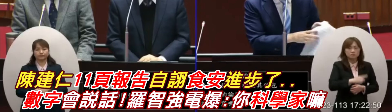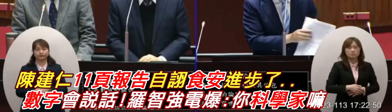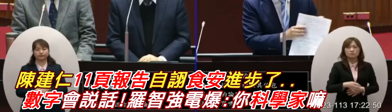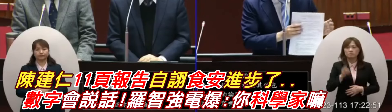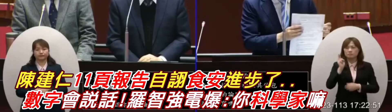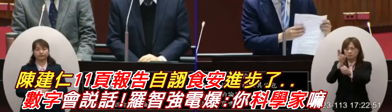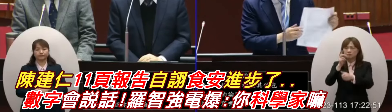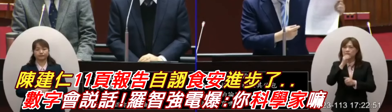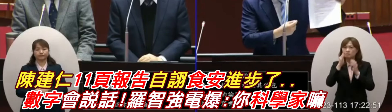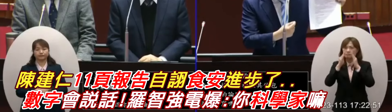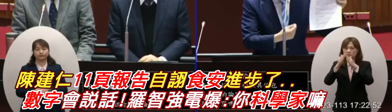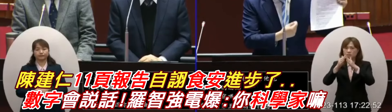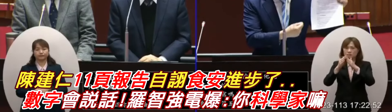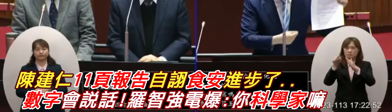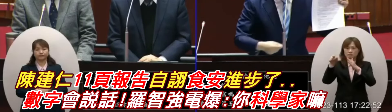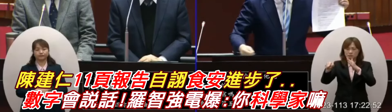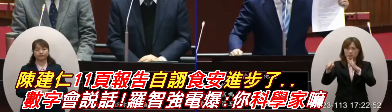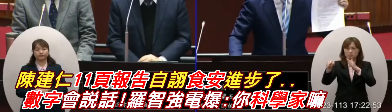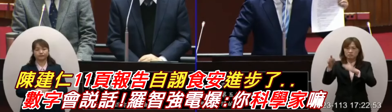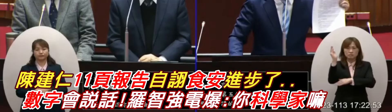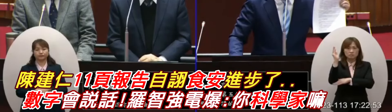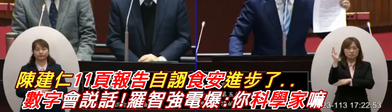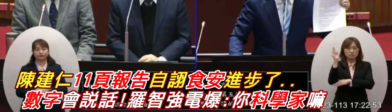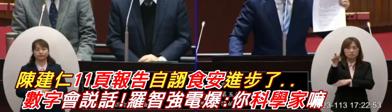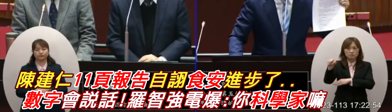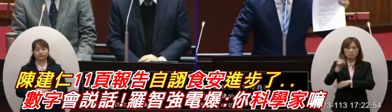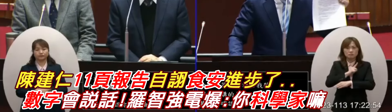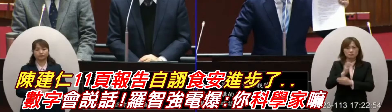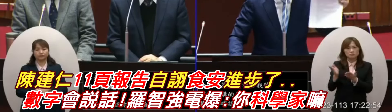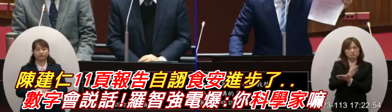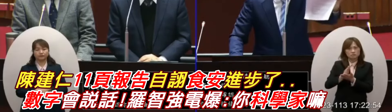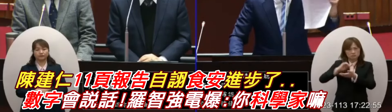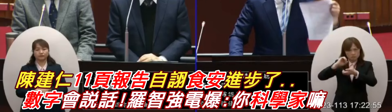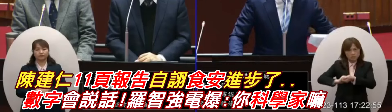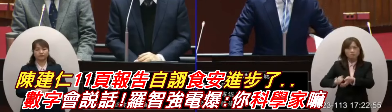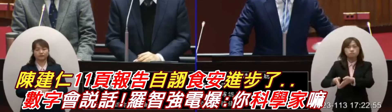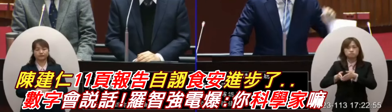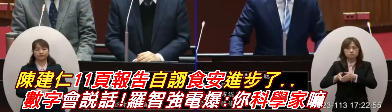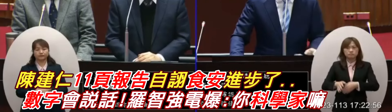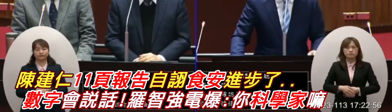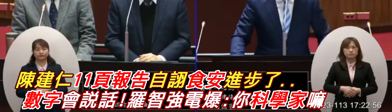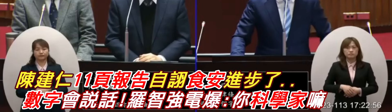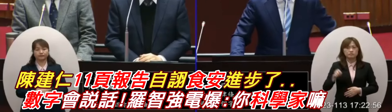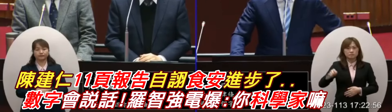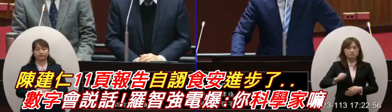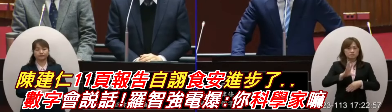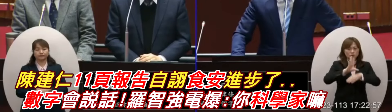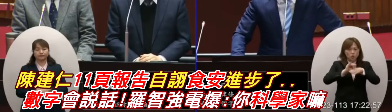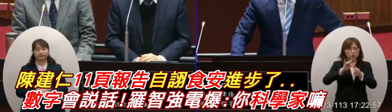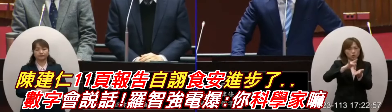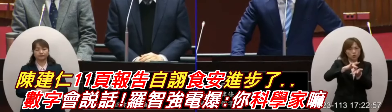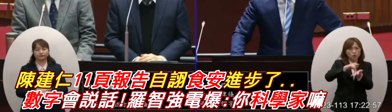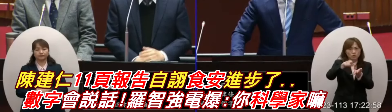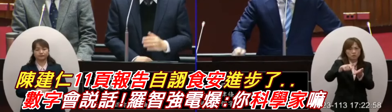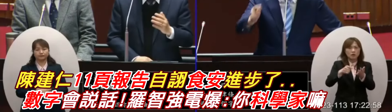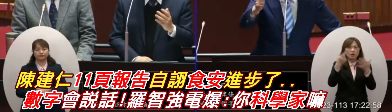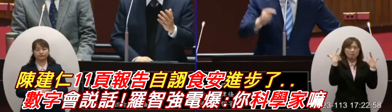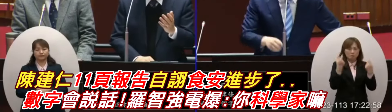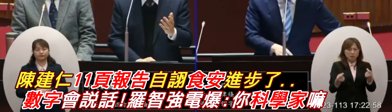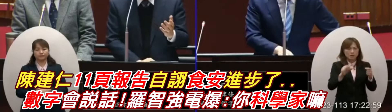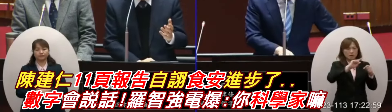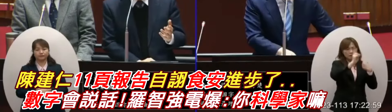市前线机关，你要自己去负责裁量啊。可是你已行受理书规定就是零检出啊。你